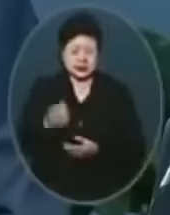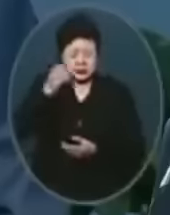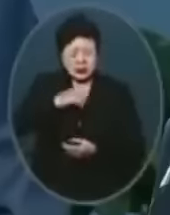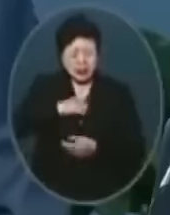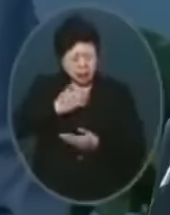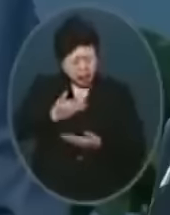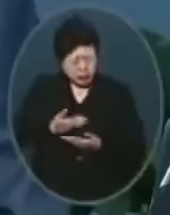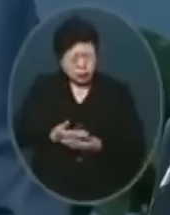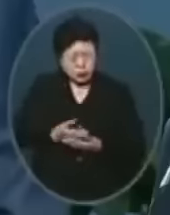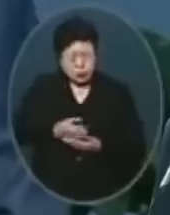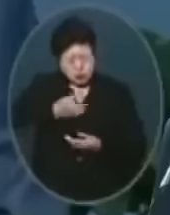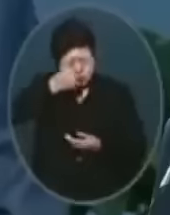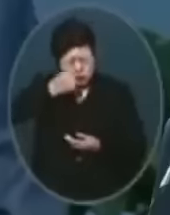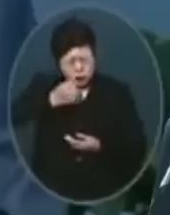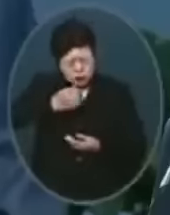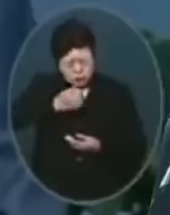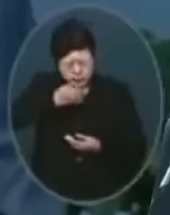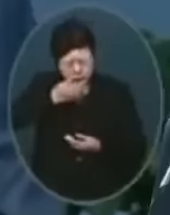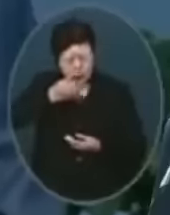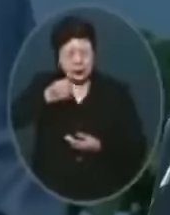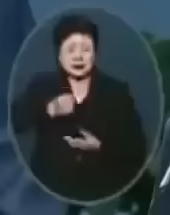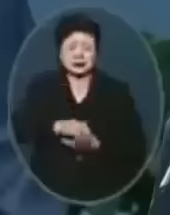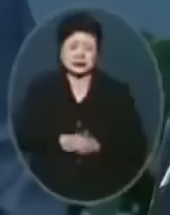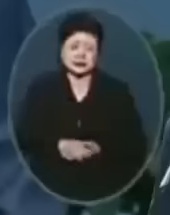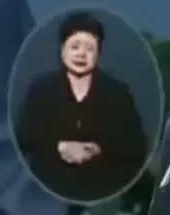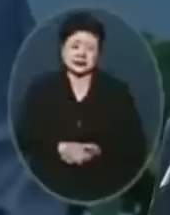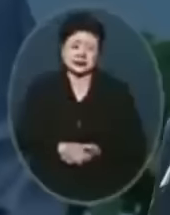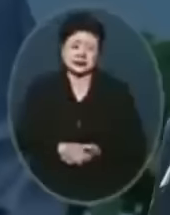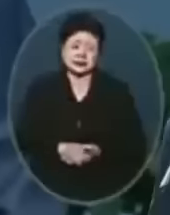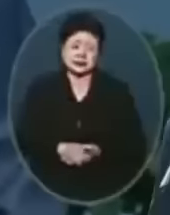성령의 감동으로 꿈을 꿀 수가 있었다는 것입니다.